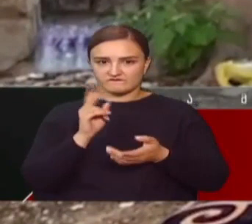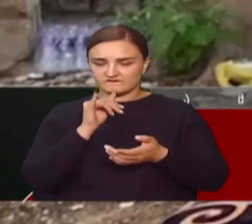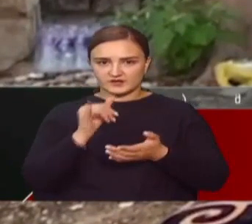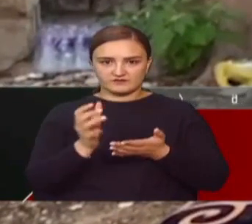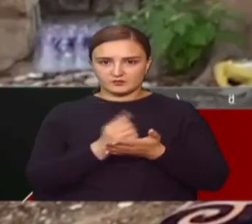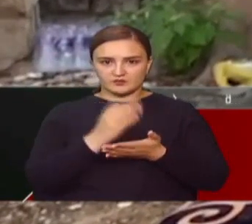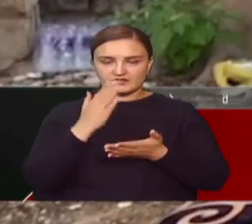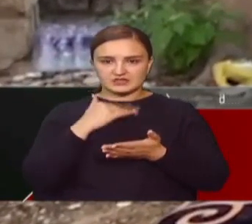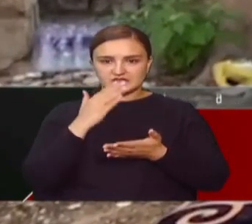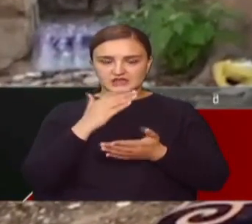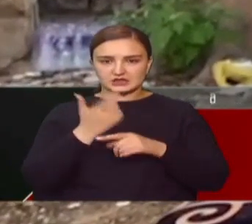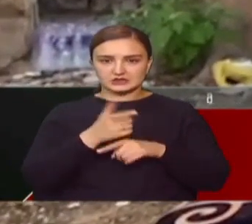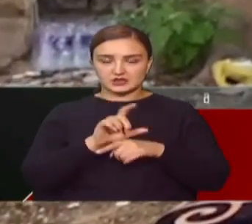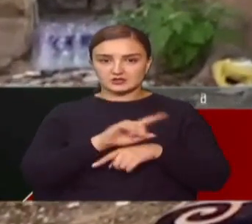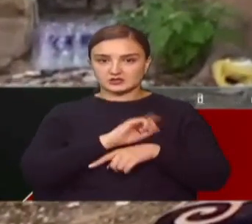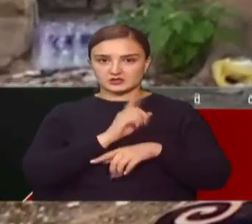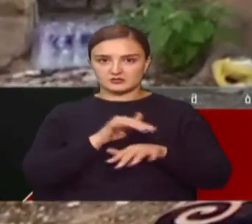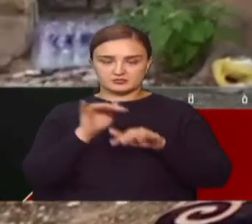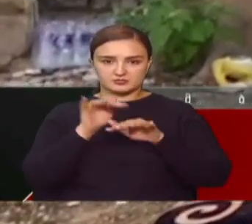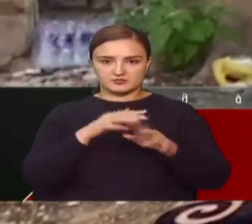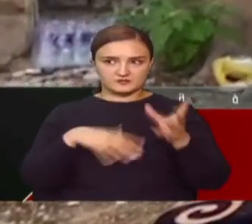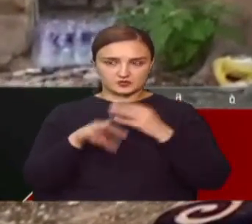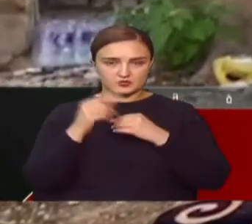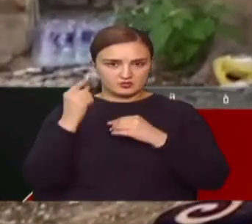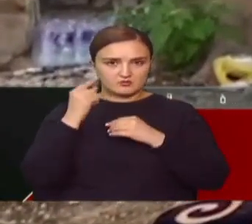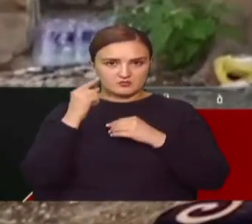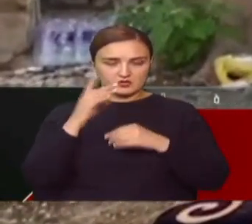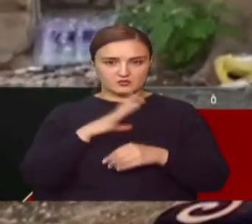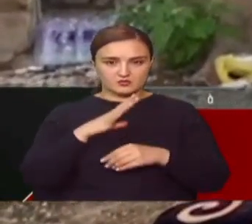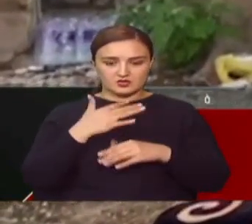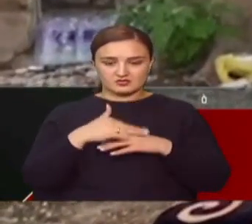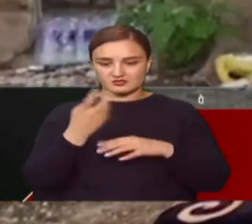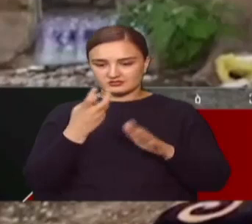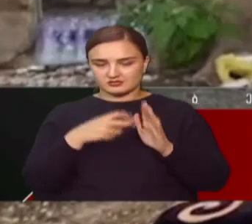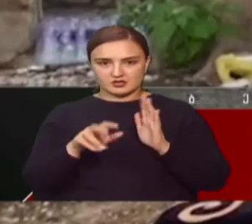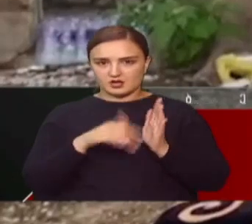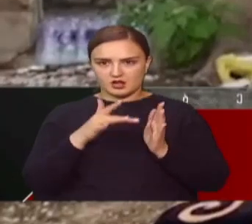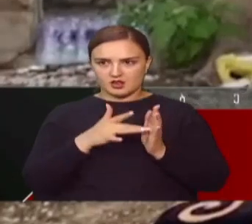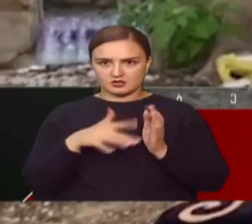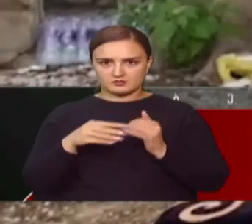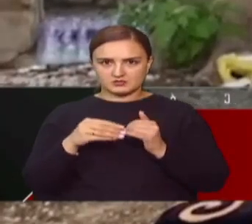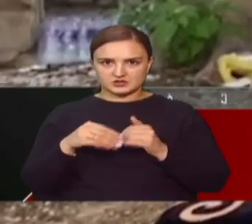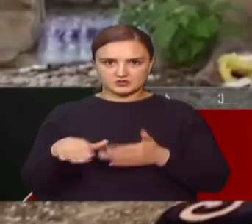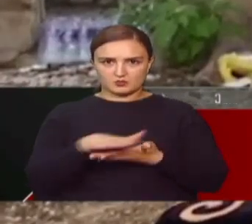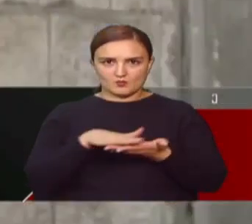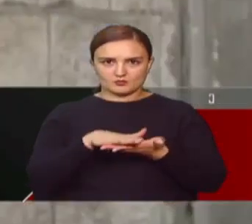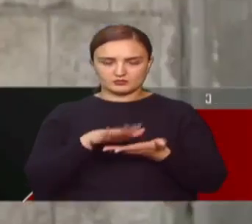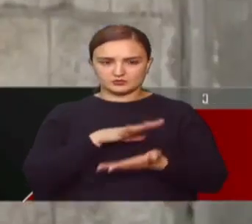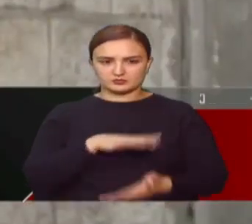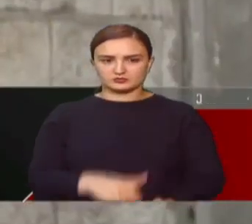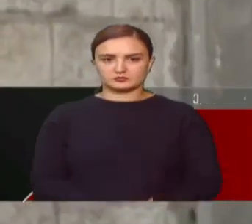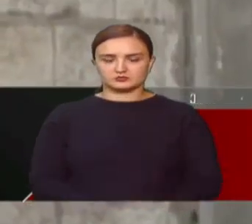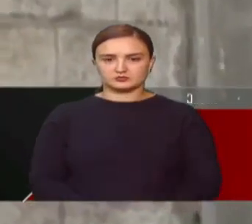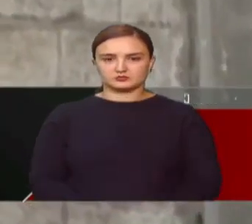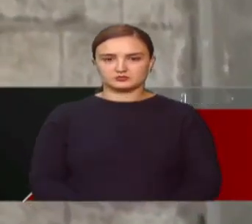ვიცნობდით. წყალი წარმოუდგენელი სიდიდის იყო, ხმა ყველას ესმოდა. Როდესაც გარეთ გავედით, ქალაქი აღარ იყო, მიწასთან იყო გასწორებული.